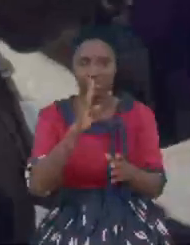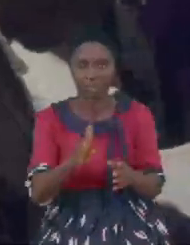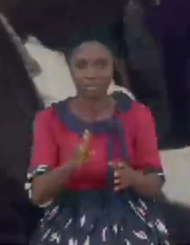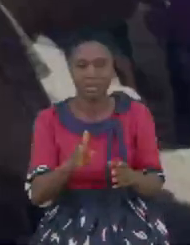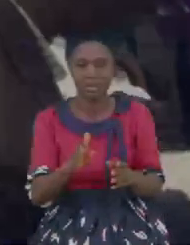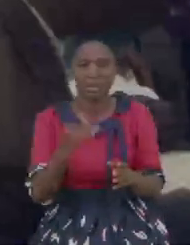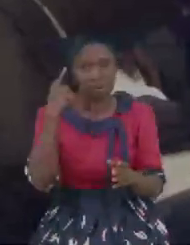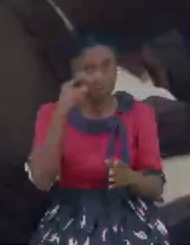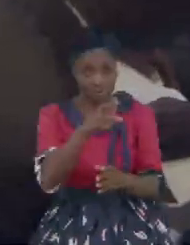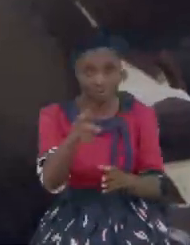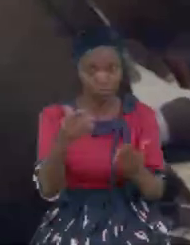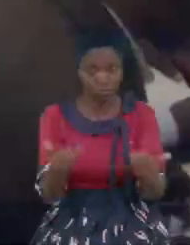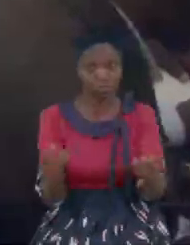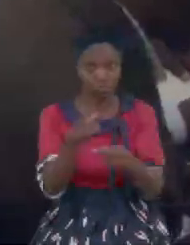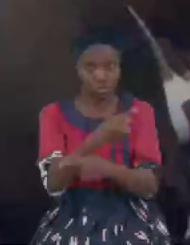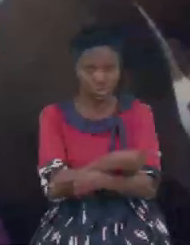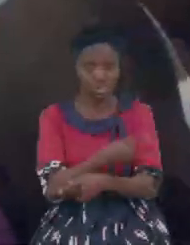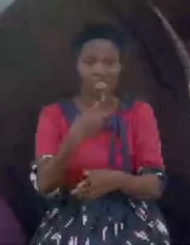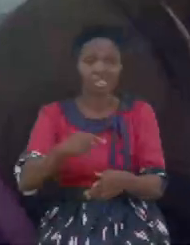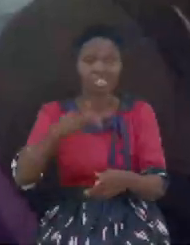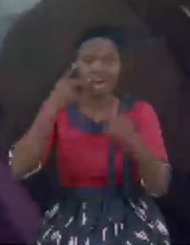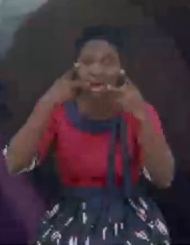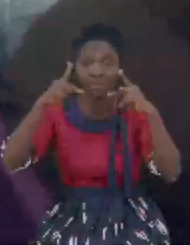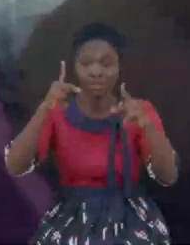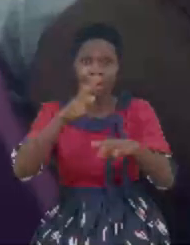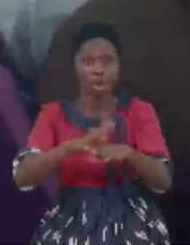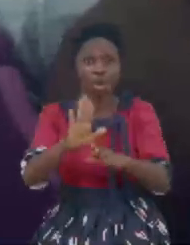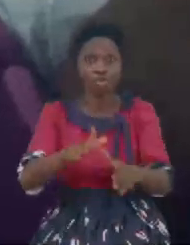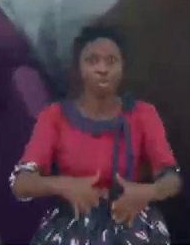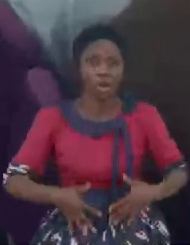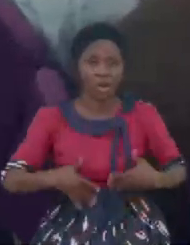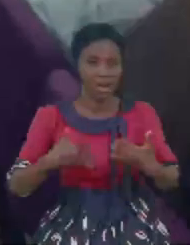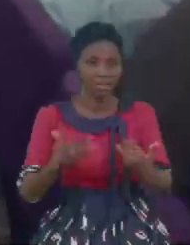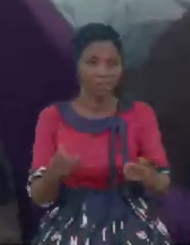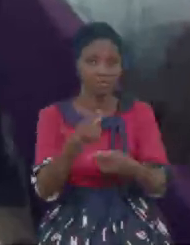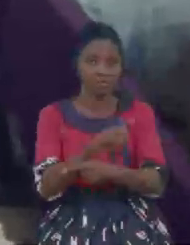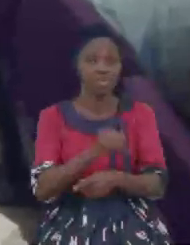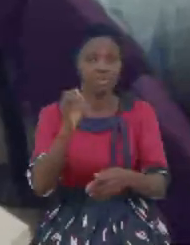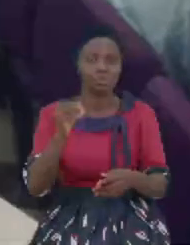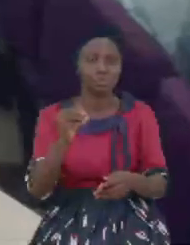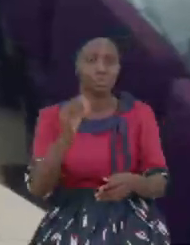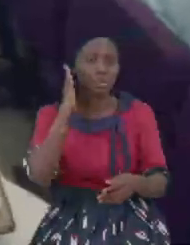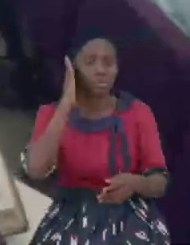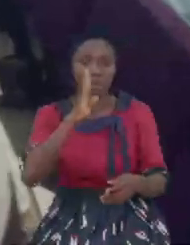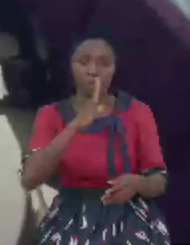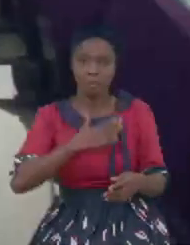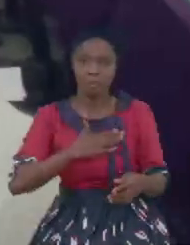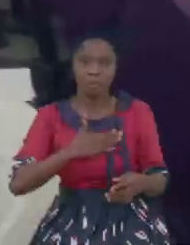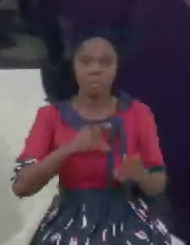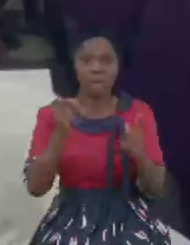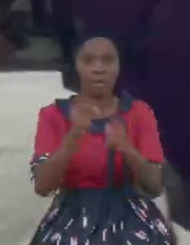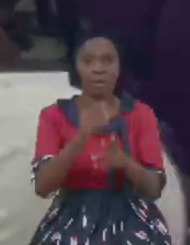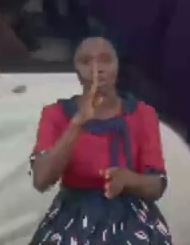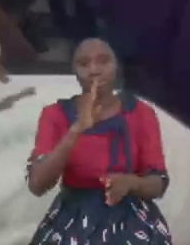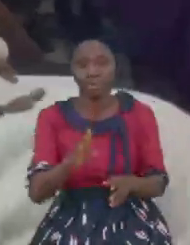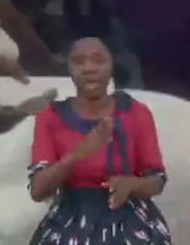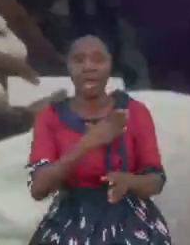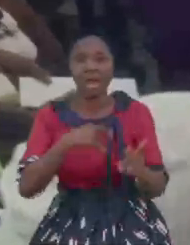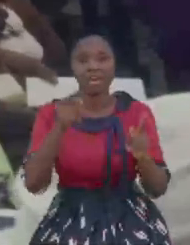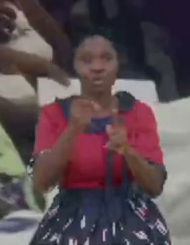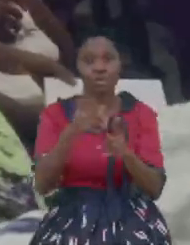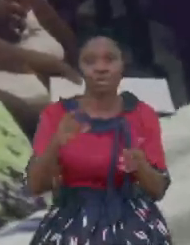pour vous aujourd'hui. Ainsi en est-il de ma parole. La proclamation sur vous aujourd'hui. Ainsi en est-il de ma parole. La